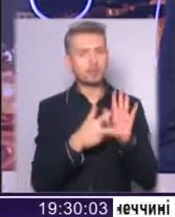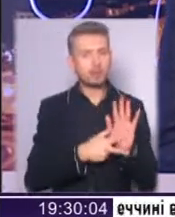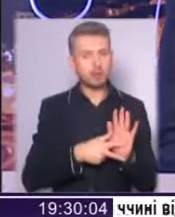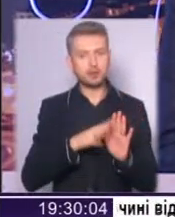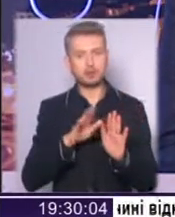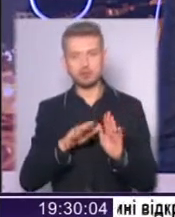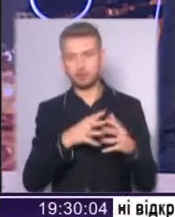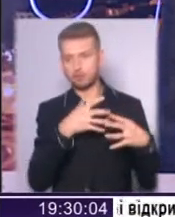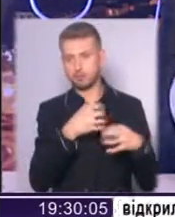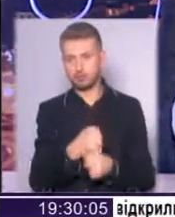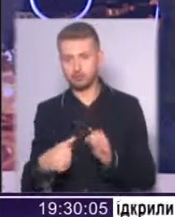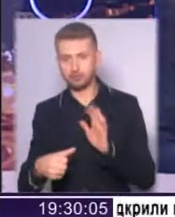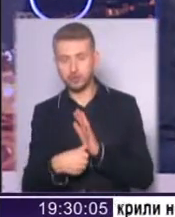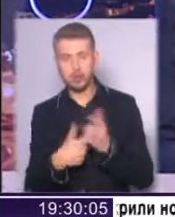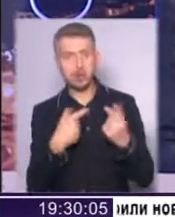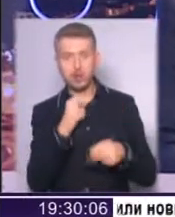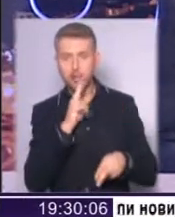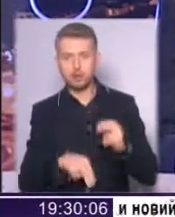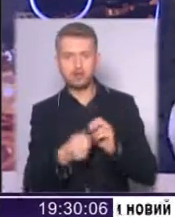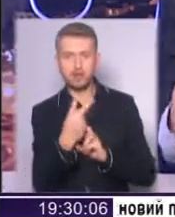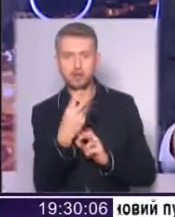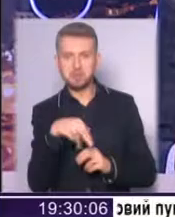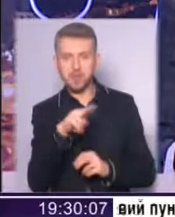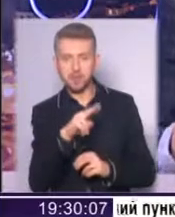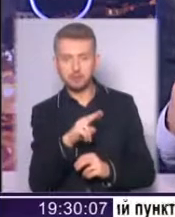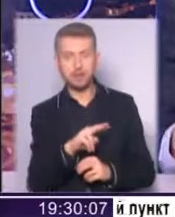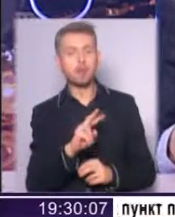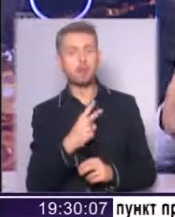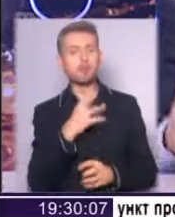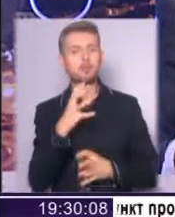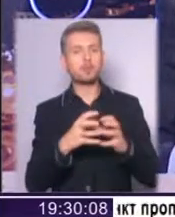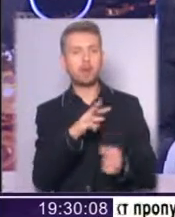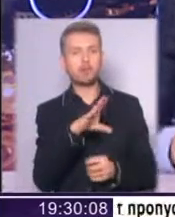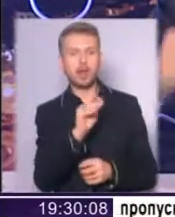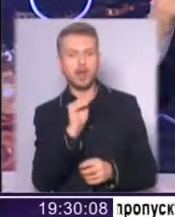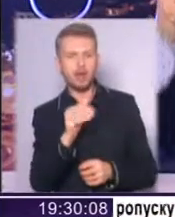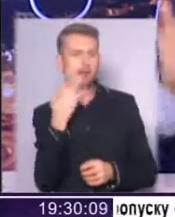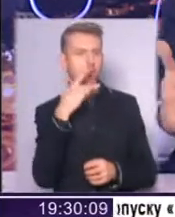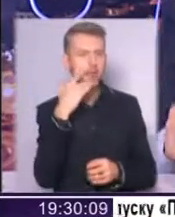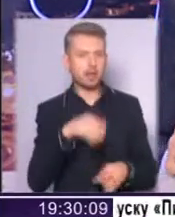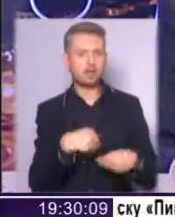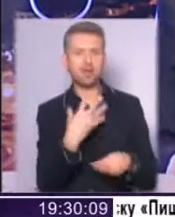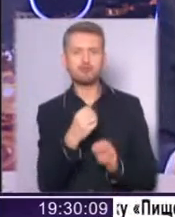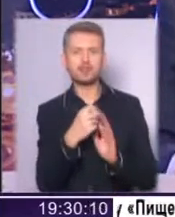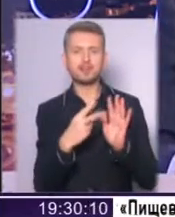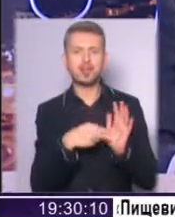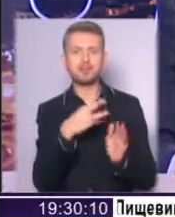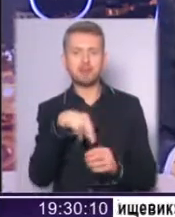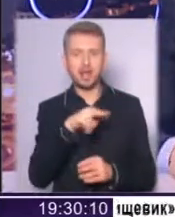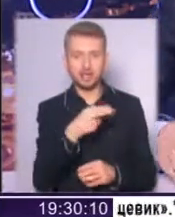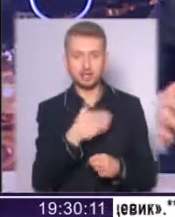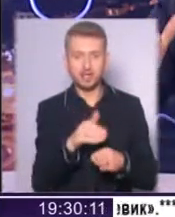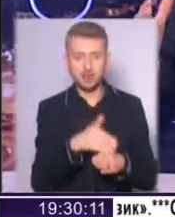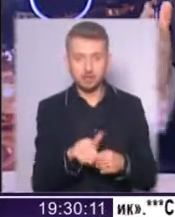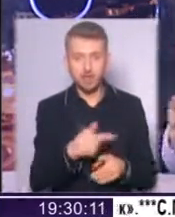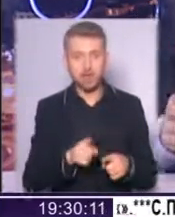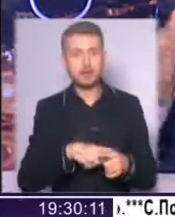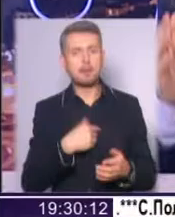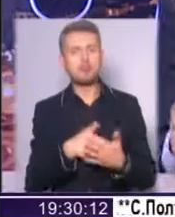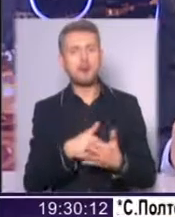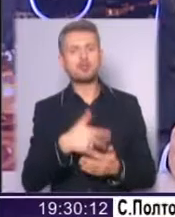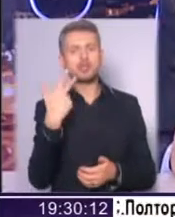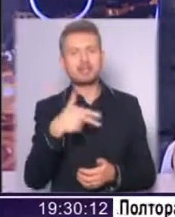кубів, збільшивши їх до 18 мільярдів, тобто на 3 мільярди ще більше. А потім їх стало 6 мільярдів. У мене виникає